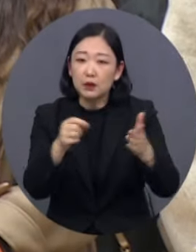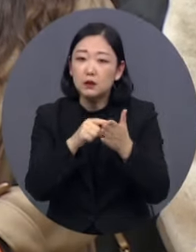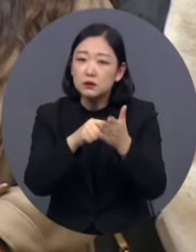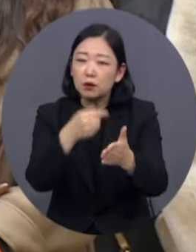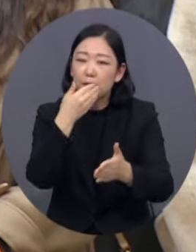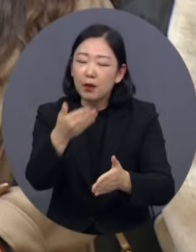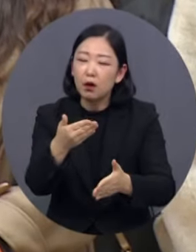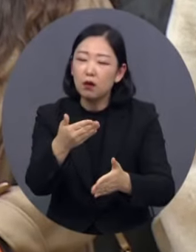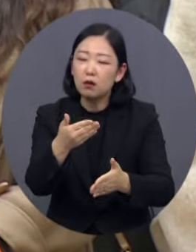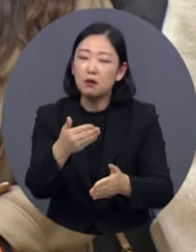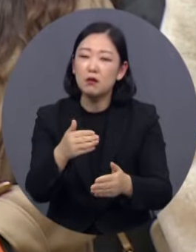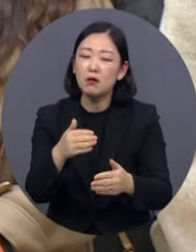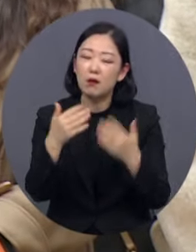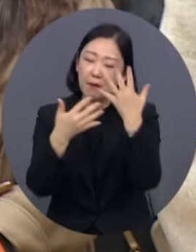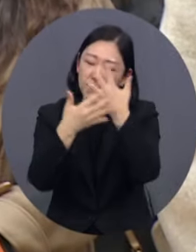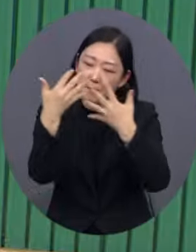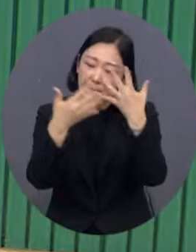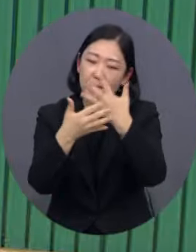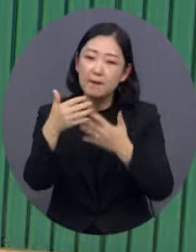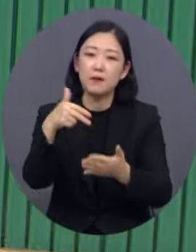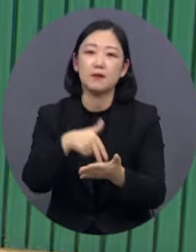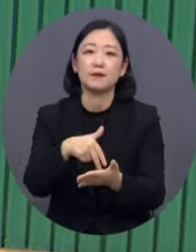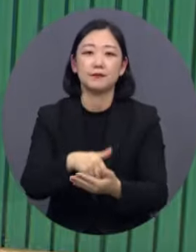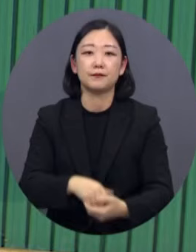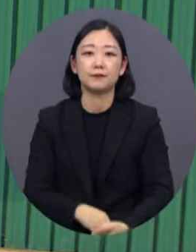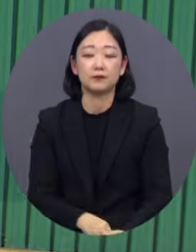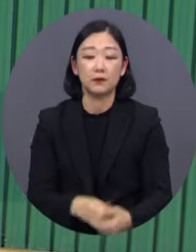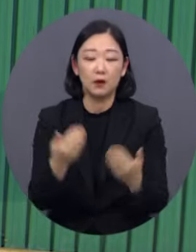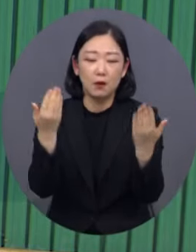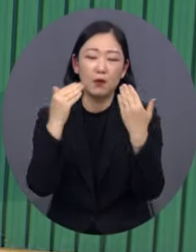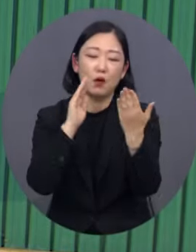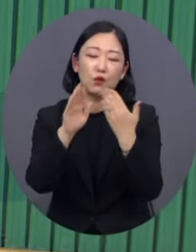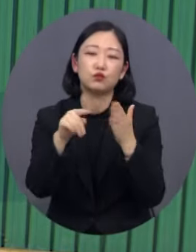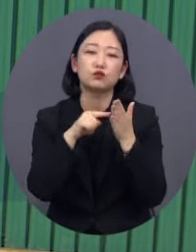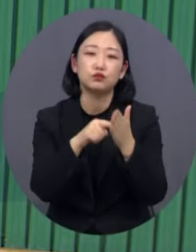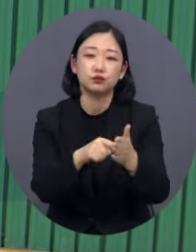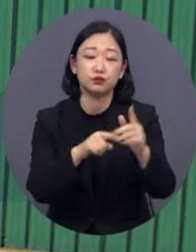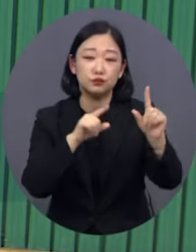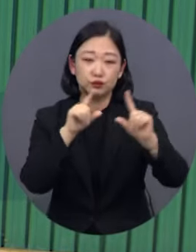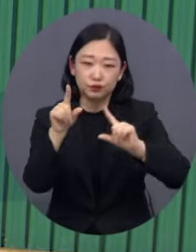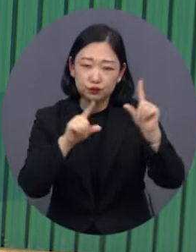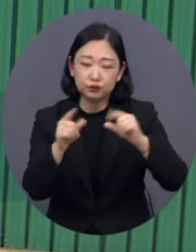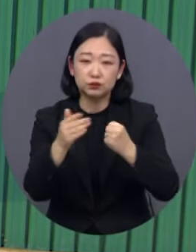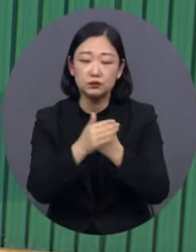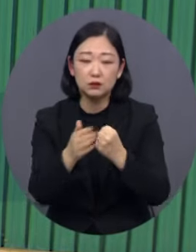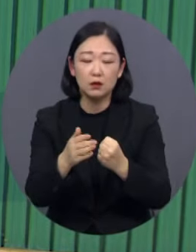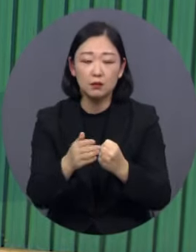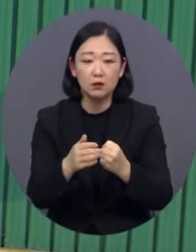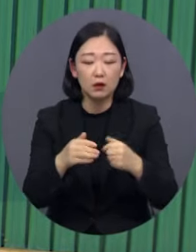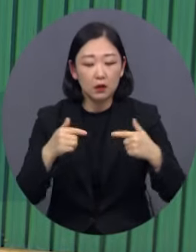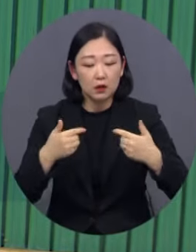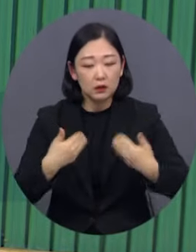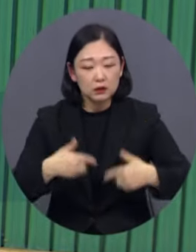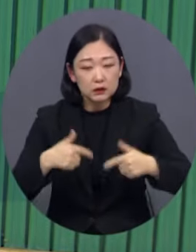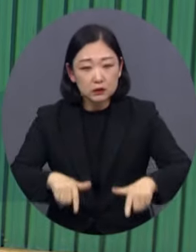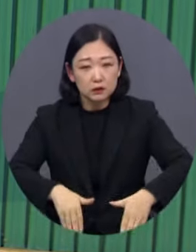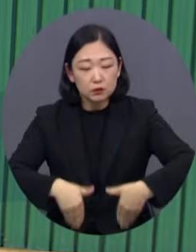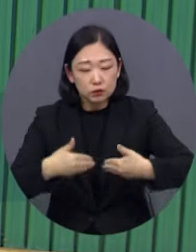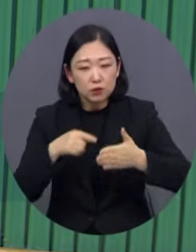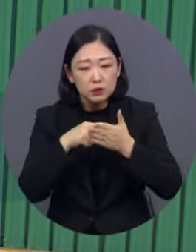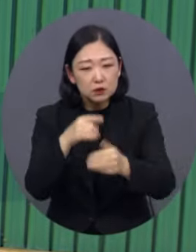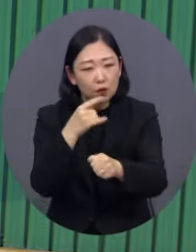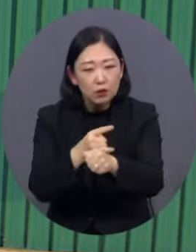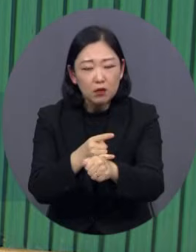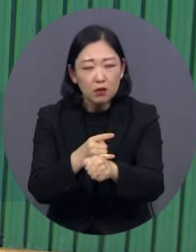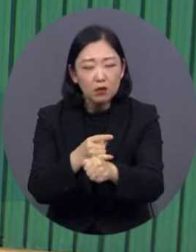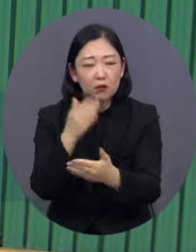부모들은 답답함을 호소했습니다. 방과 후를 신청했는 상태라서 이제 늘봄을 해야 되는지 안 되는지 이거를 결정을 갑자기